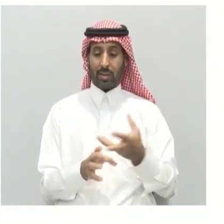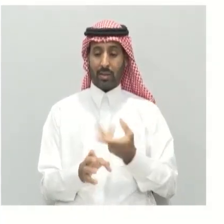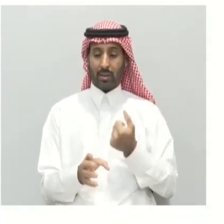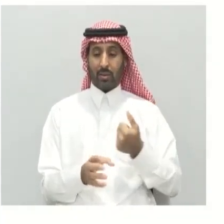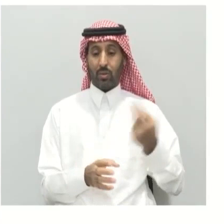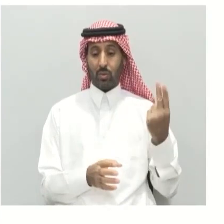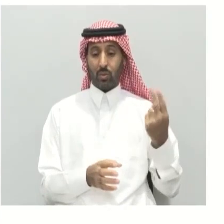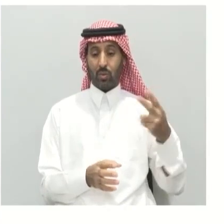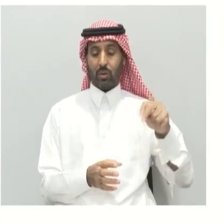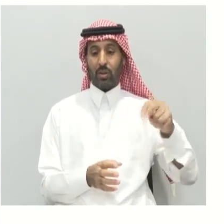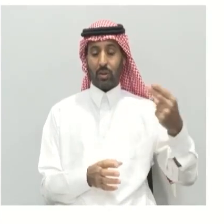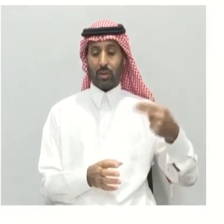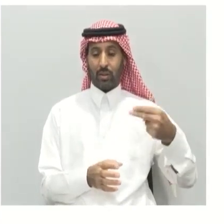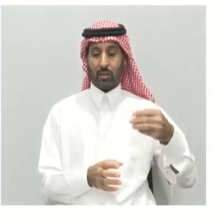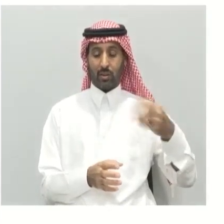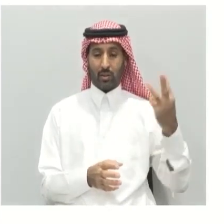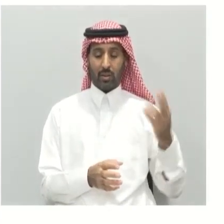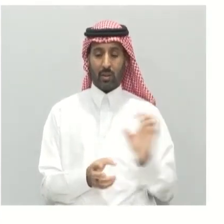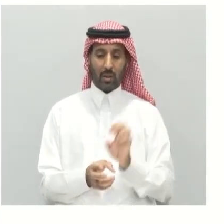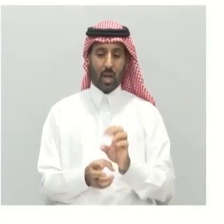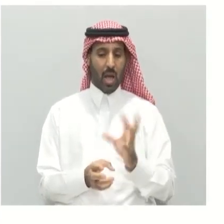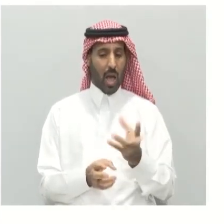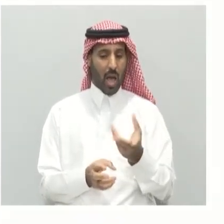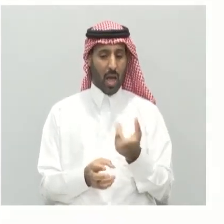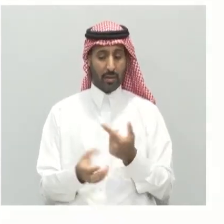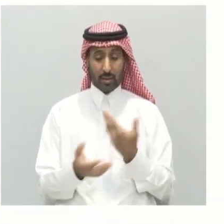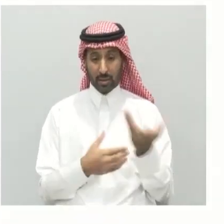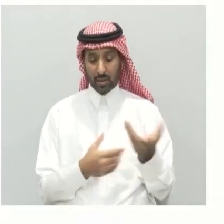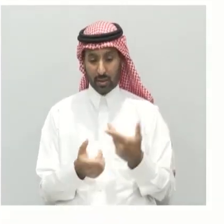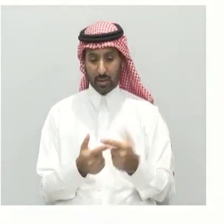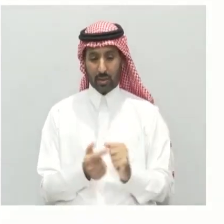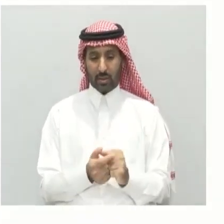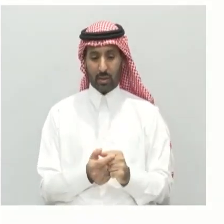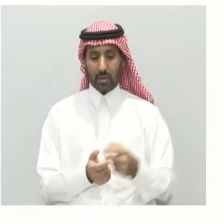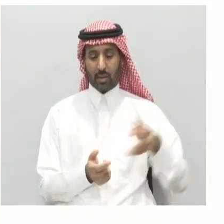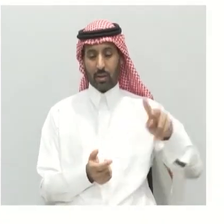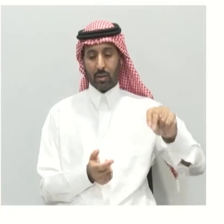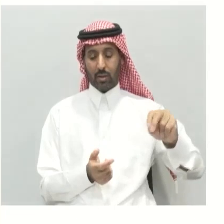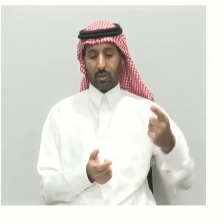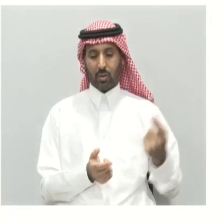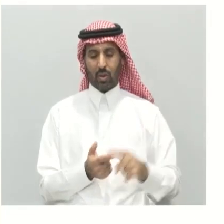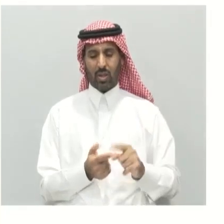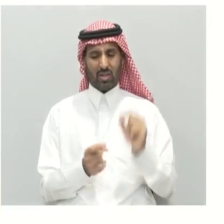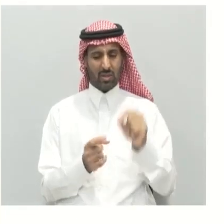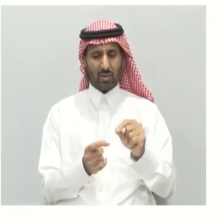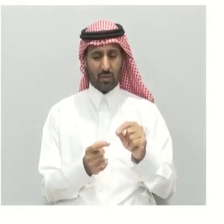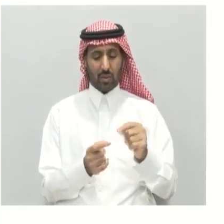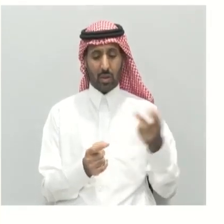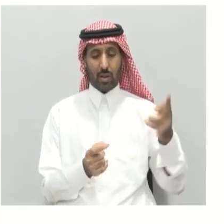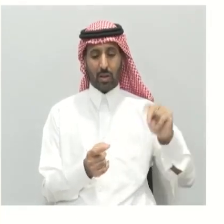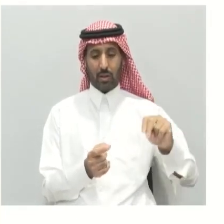nh اتش 3 اول شي نحدد اعداد التاكسد اعداد التاكسد عندي كم هنا عندي هنا صفر لمين